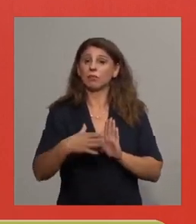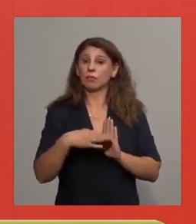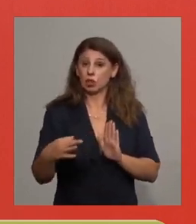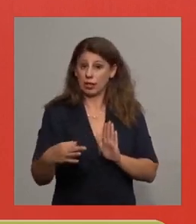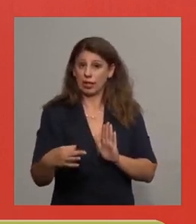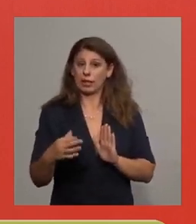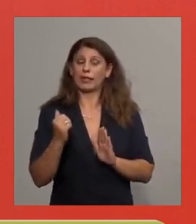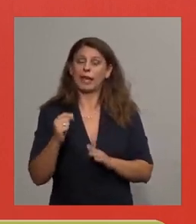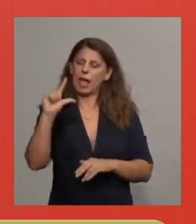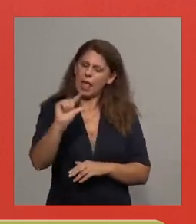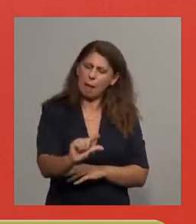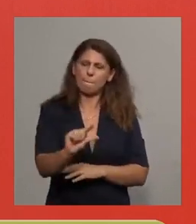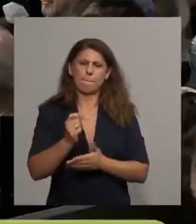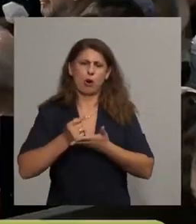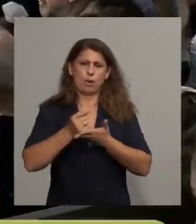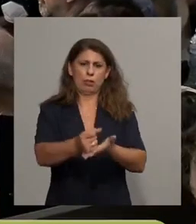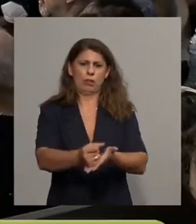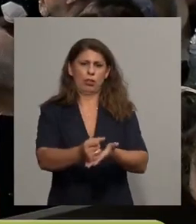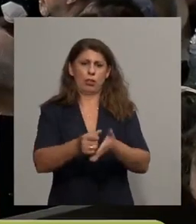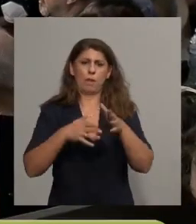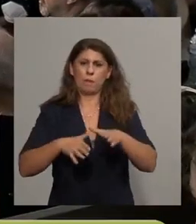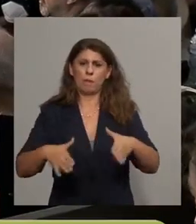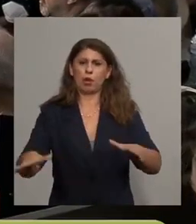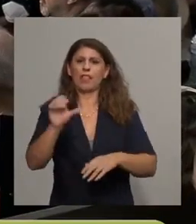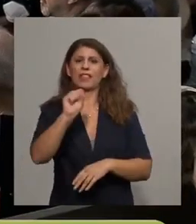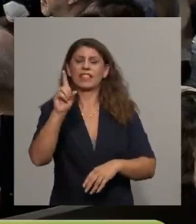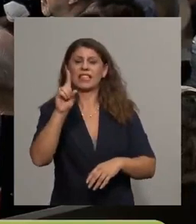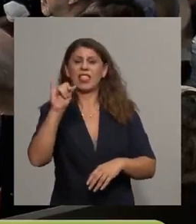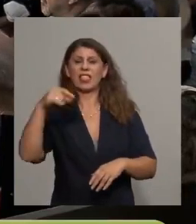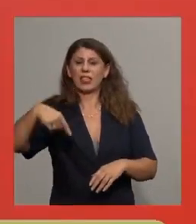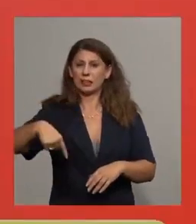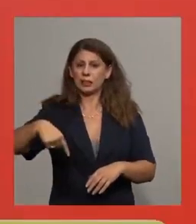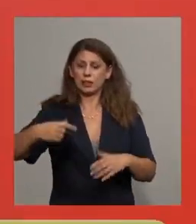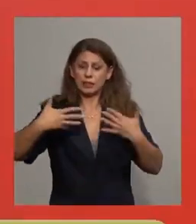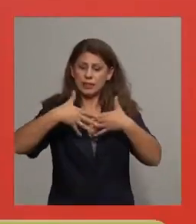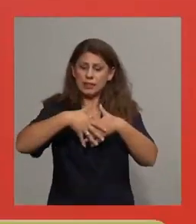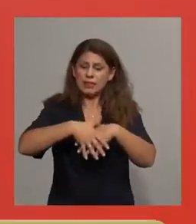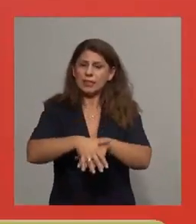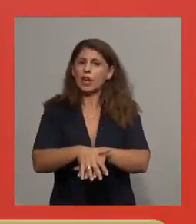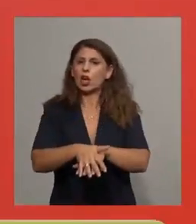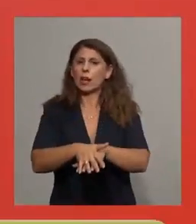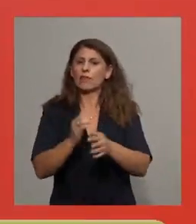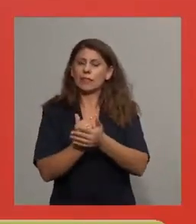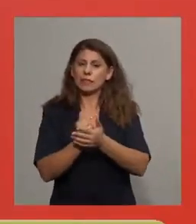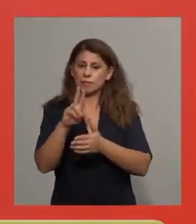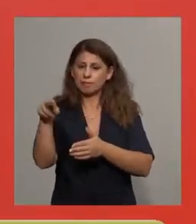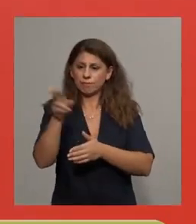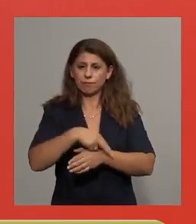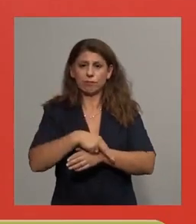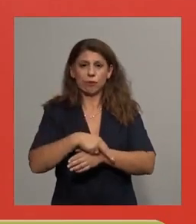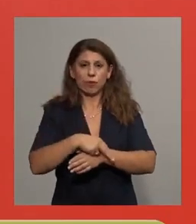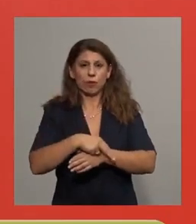την υποχρηματοδότηση, την προώθηση των ΣΔΙΤ, με τις συγχωνεύσεις και καταργήσεις